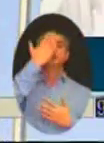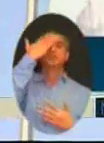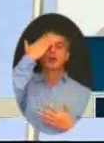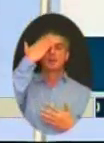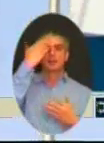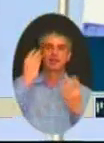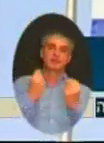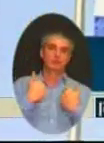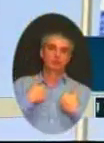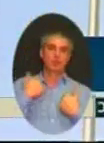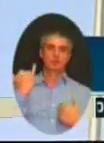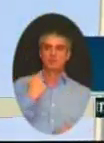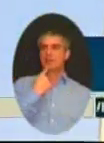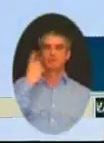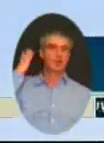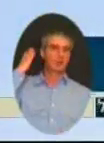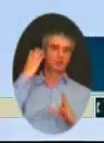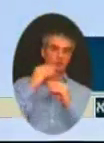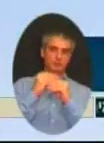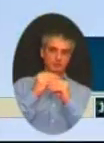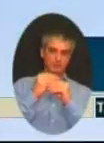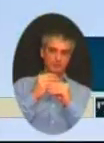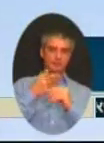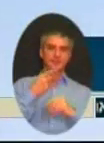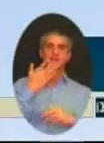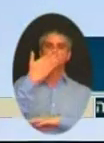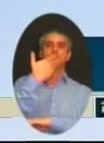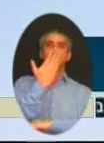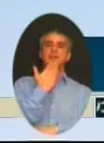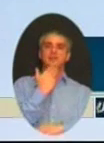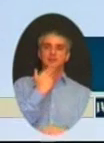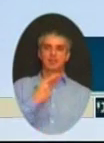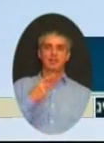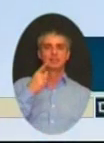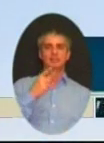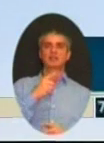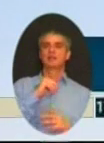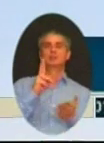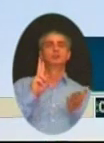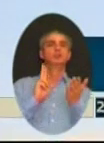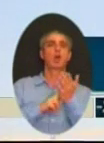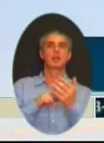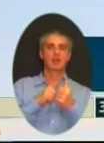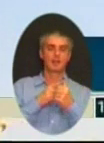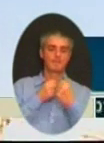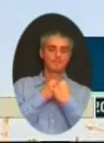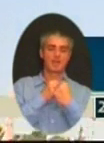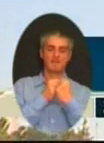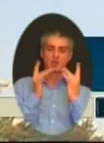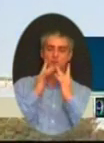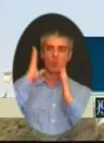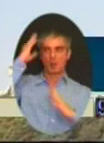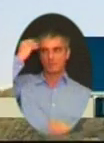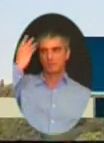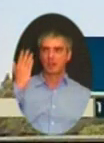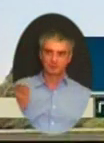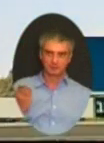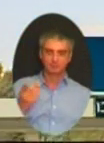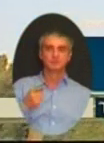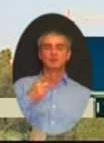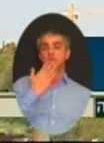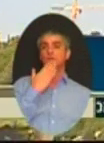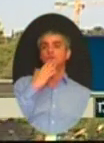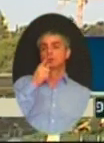שמכיר בדברים שאנחנו טענו כל השנים, על כך שמדינת ישראל היא הצד הצודק במאבק מול הפלסטינאים, ועל